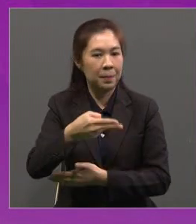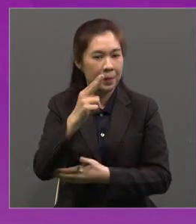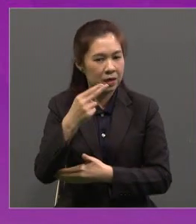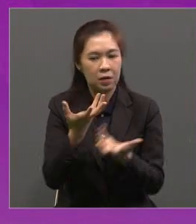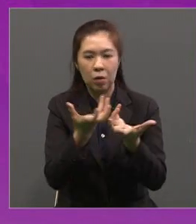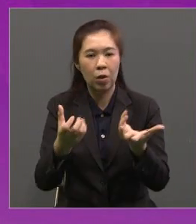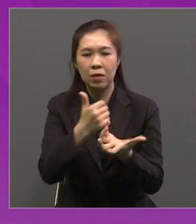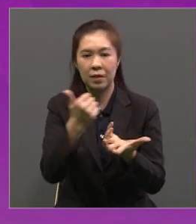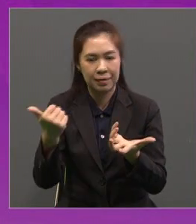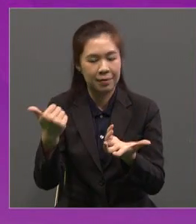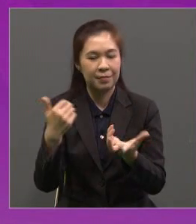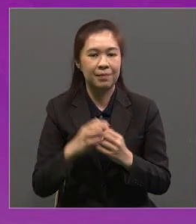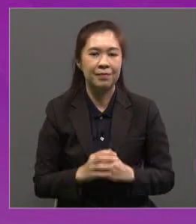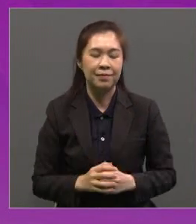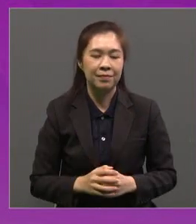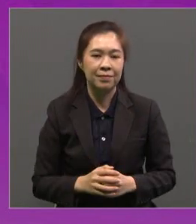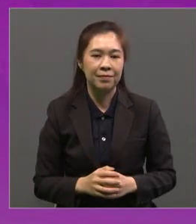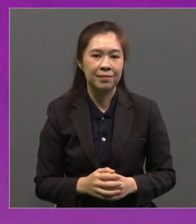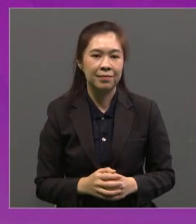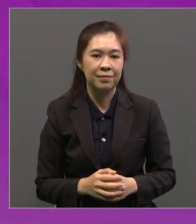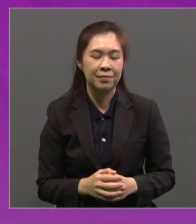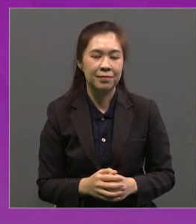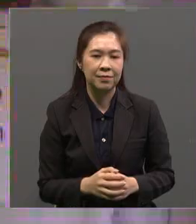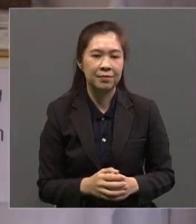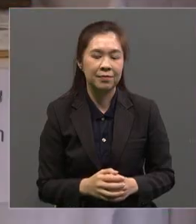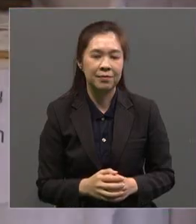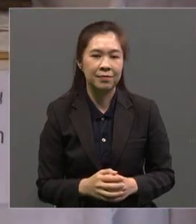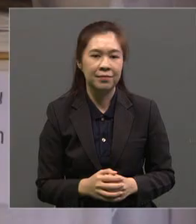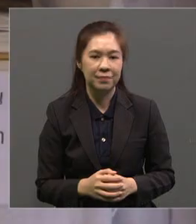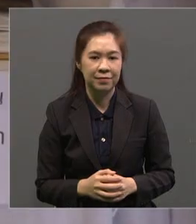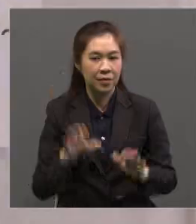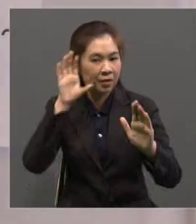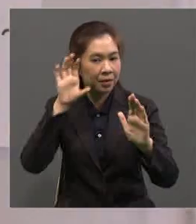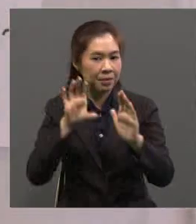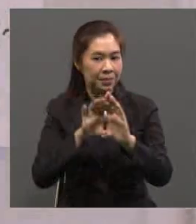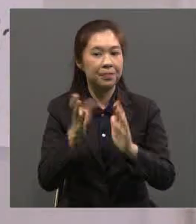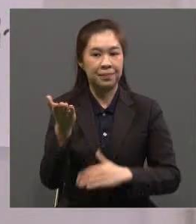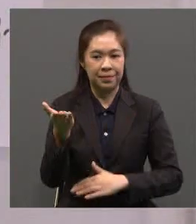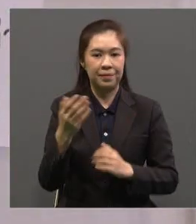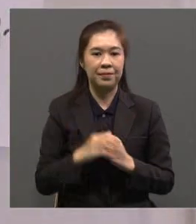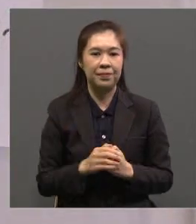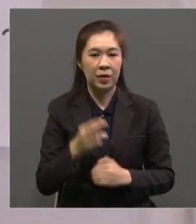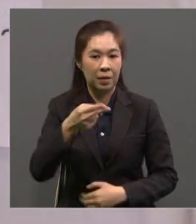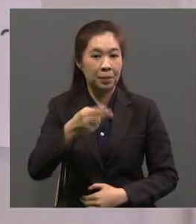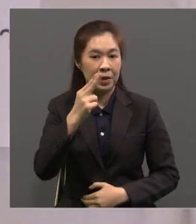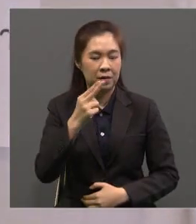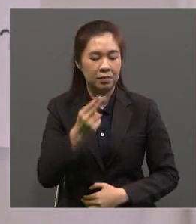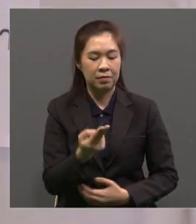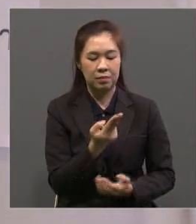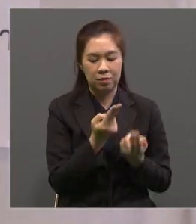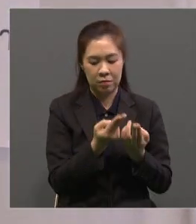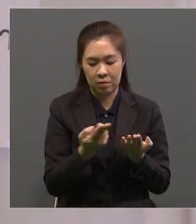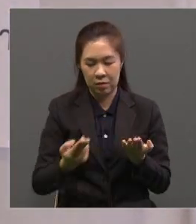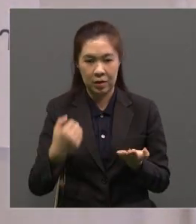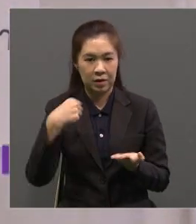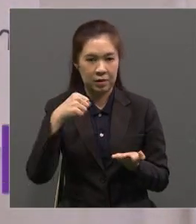แล้วก็อื่นๆอีกหลายรายการทีเดียวค่ะอย่างภาพที่คุณผู้ชมเห็นนี่นะคะก็เป็นอาวุธปืน10กระบอกมีย